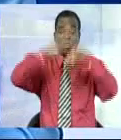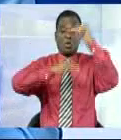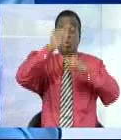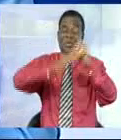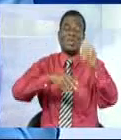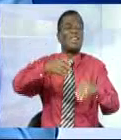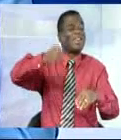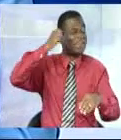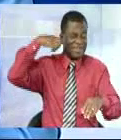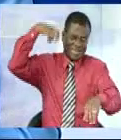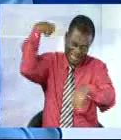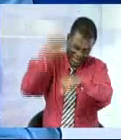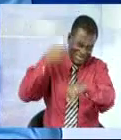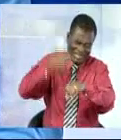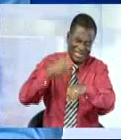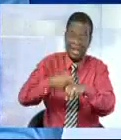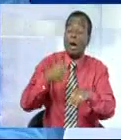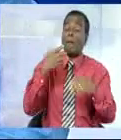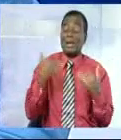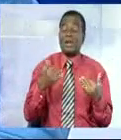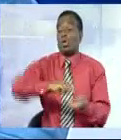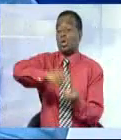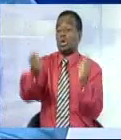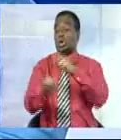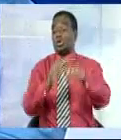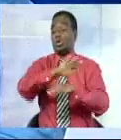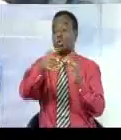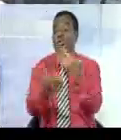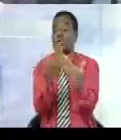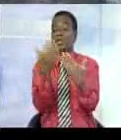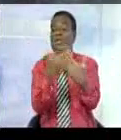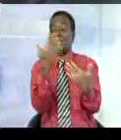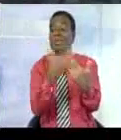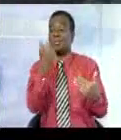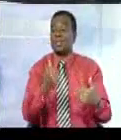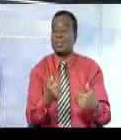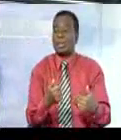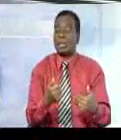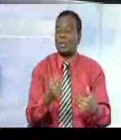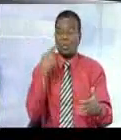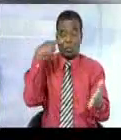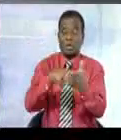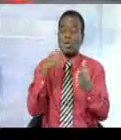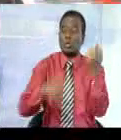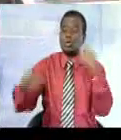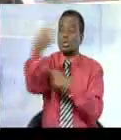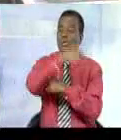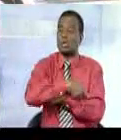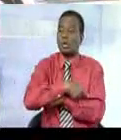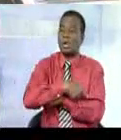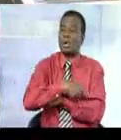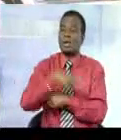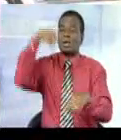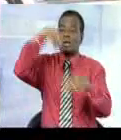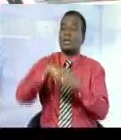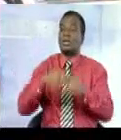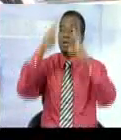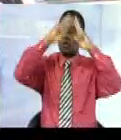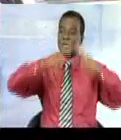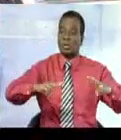Une nouvelle réforme vient d'être mise en place. Adama Kone. Nous constatons qu'aujourd'hui, par exemple dans les